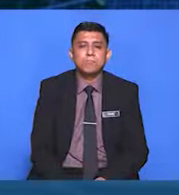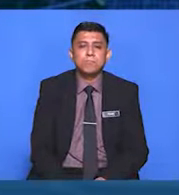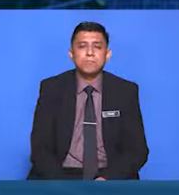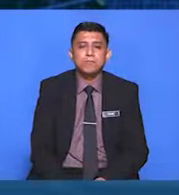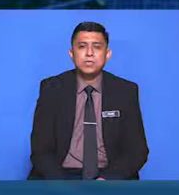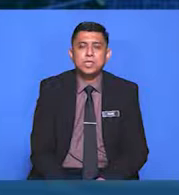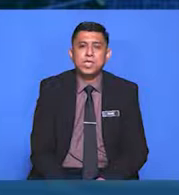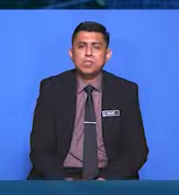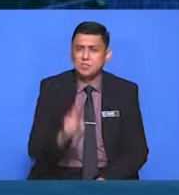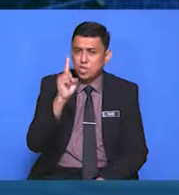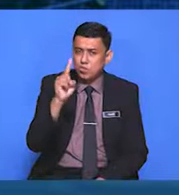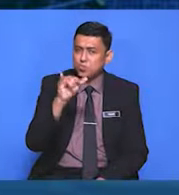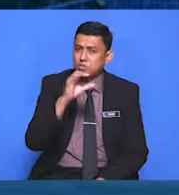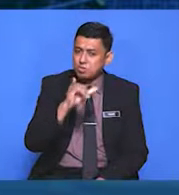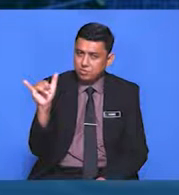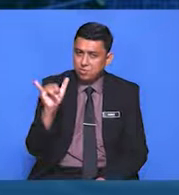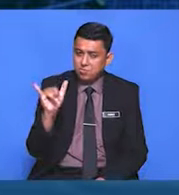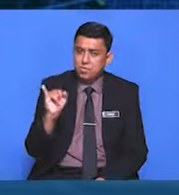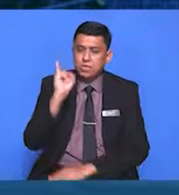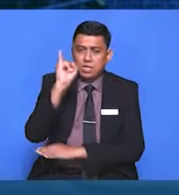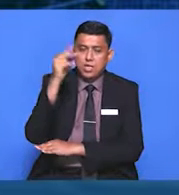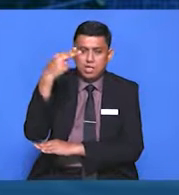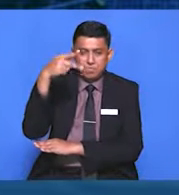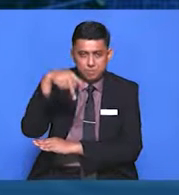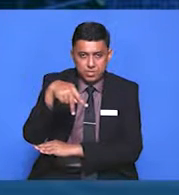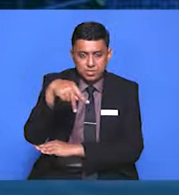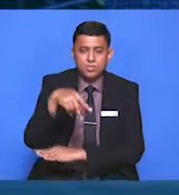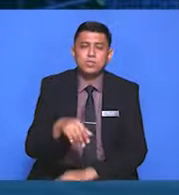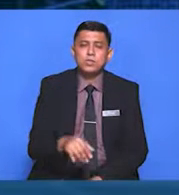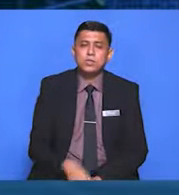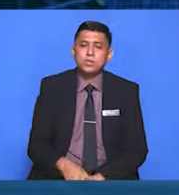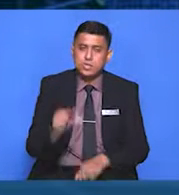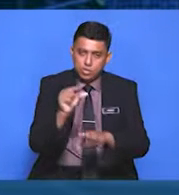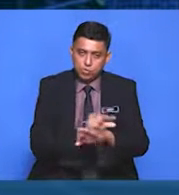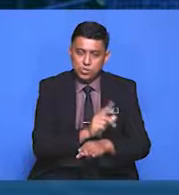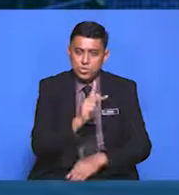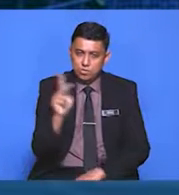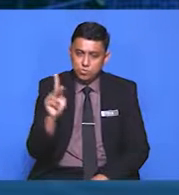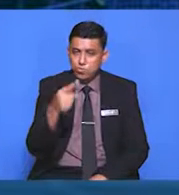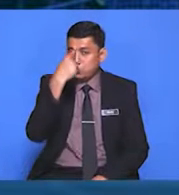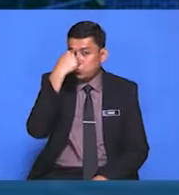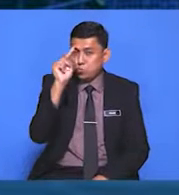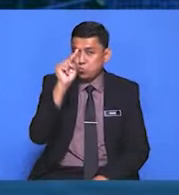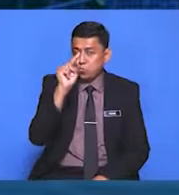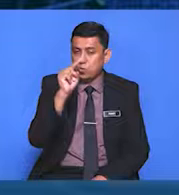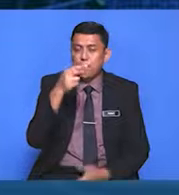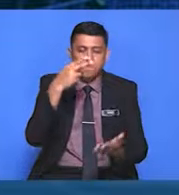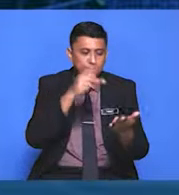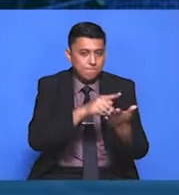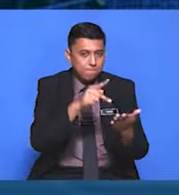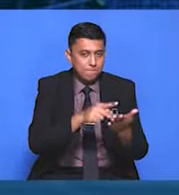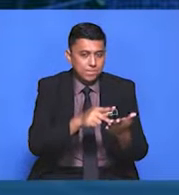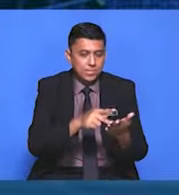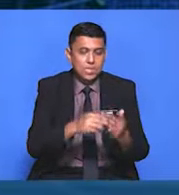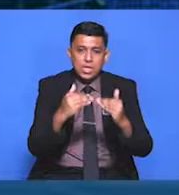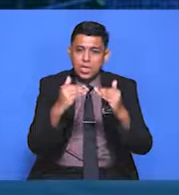Salah satunya ialah Indeks Harga Pengguna digunakan untuk menghitung